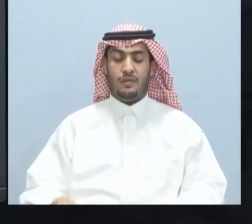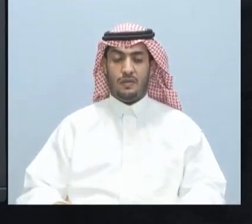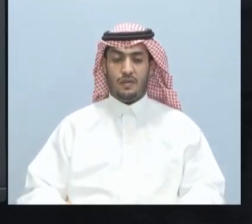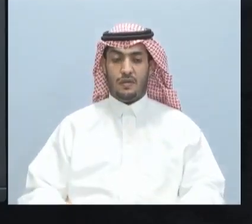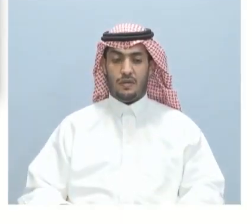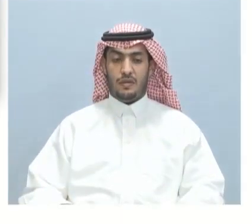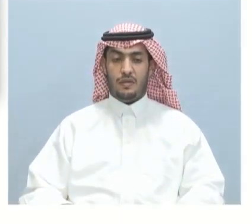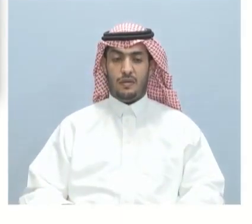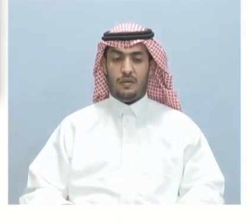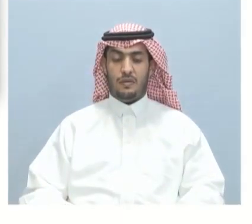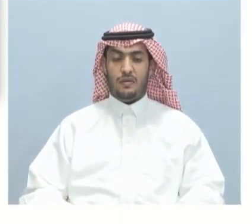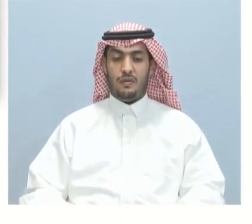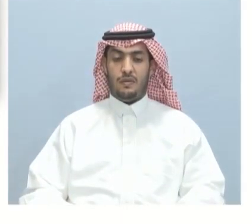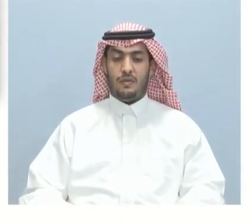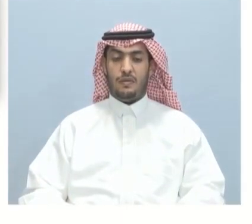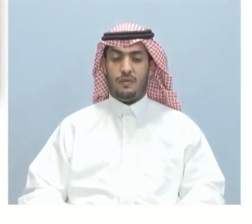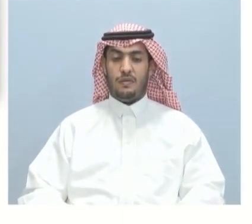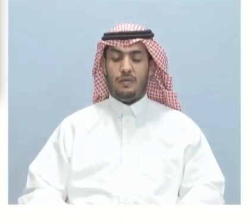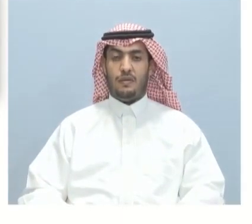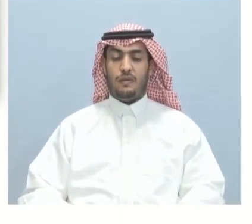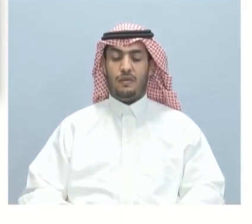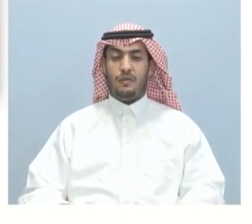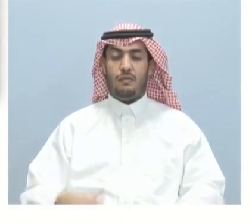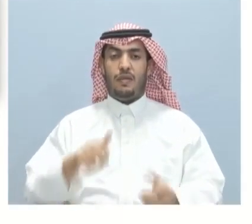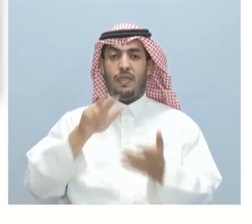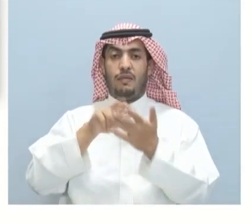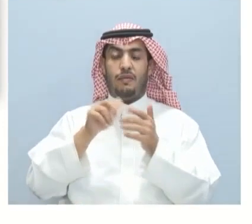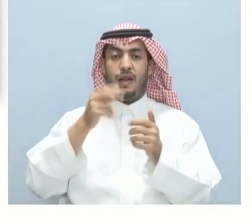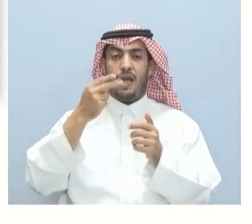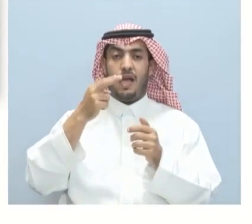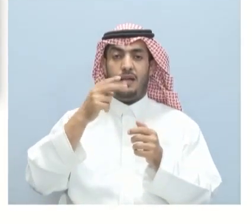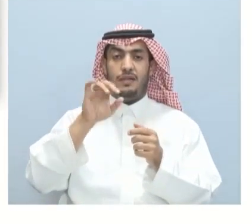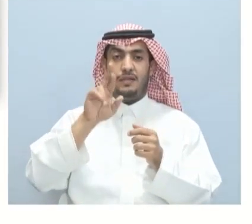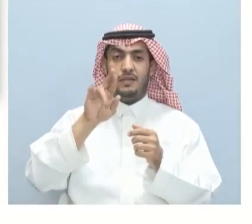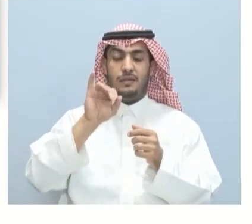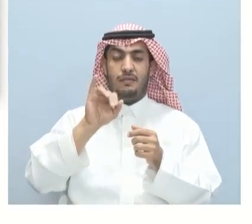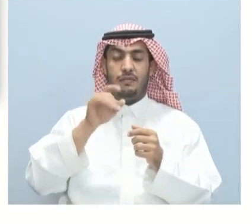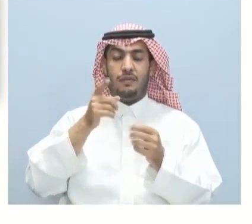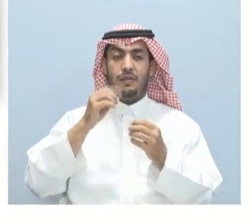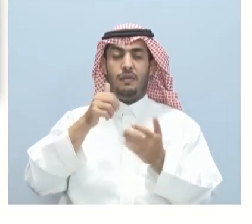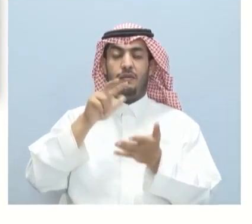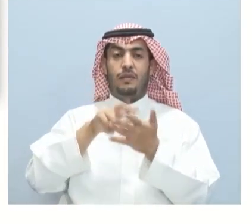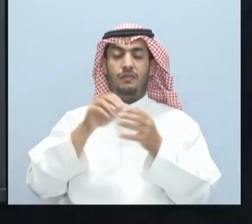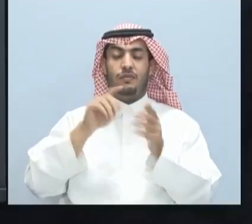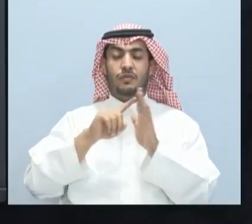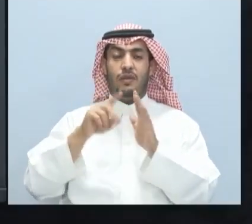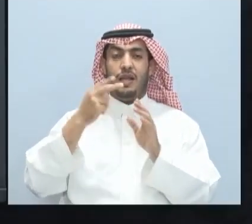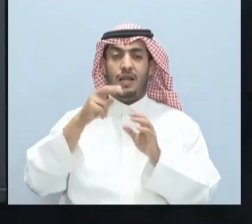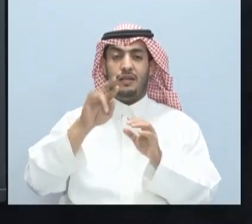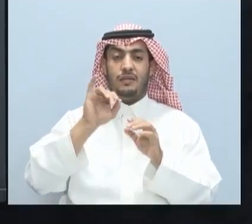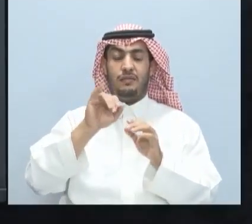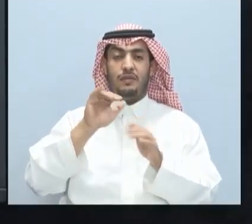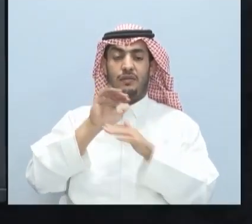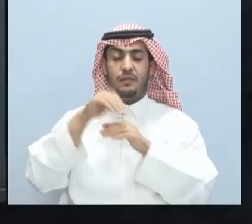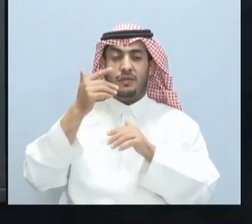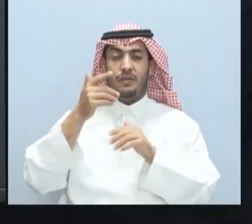باذن الله هذا بالنسبه لكيف يمكن ان اطبق مساله عزم او كيف ان اطبق شرط العزم في الحصه